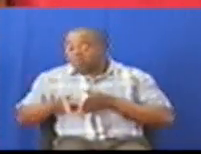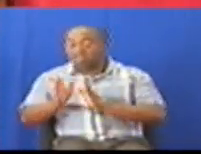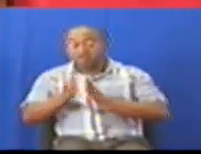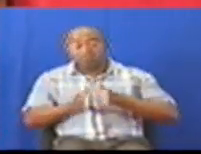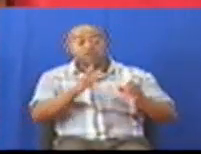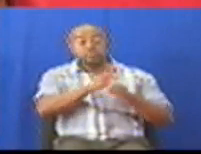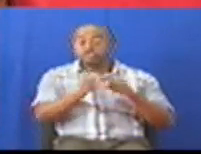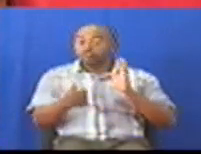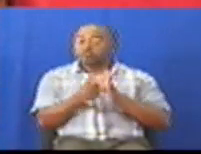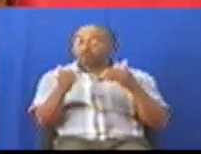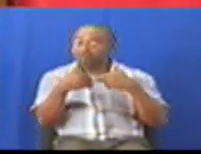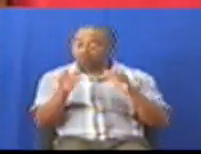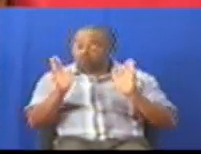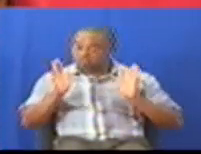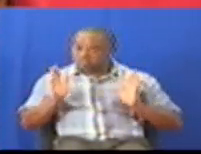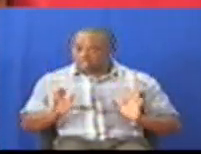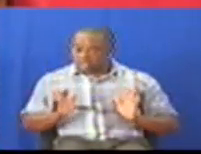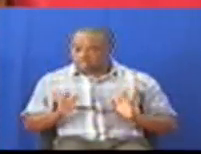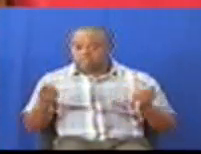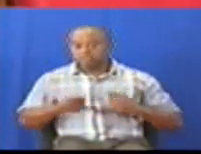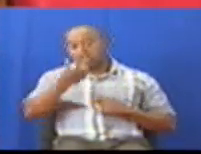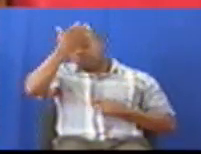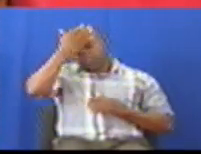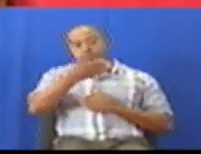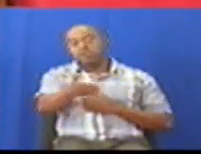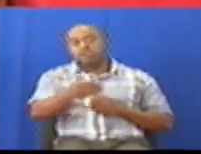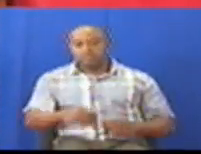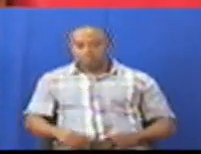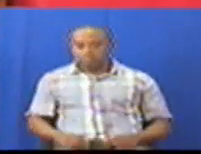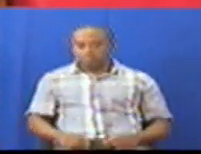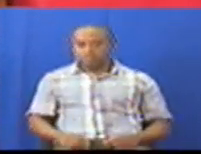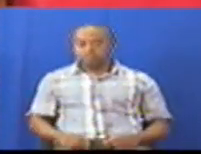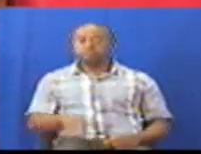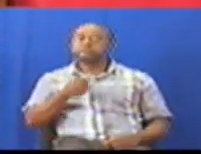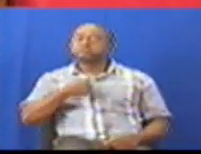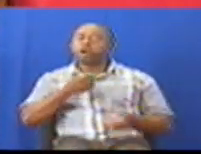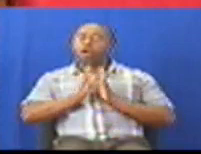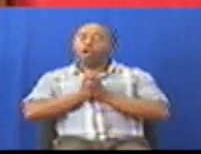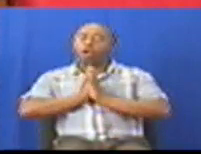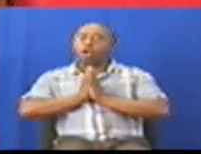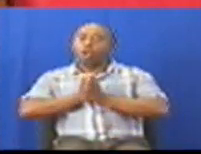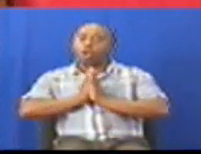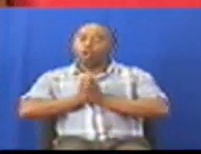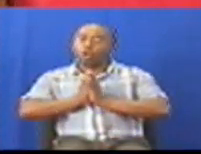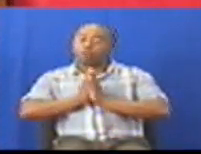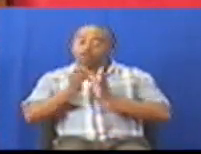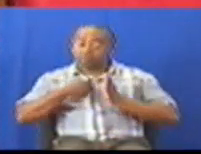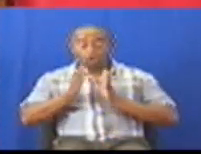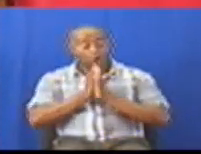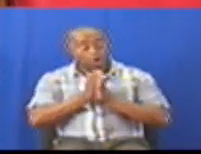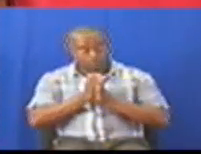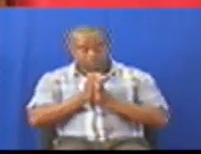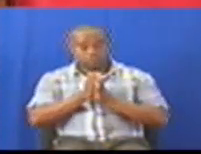tutawapa kipaumbele wale ambao hawana barabara. Ningeomba mimi kwa wakala